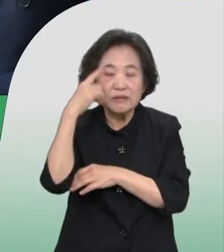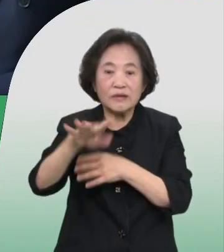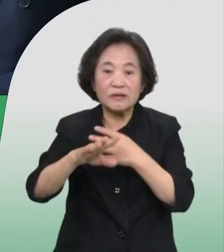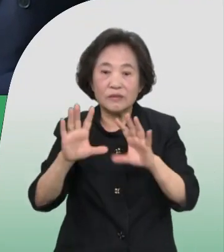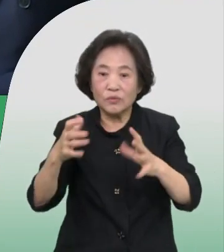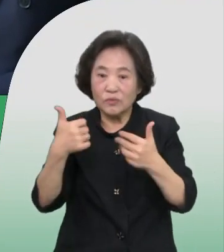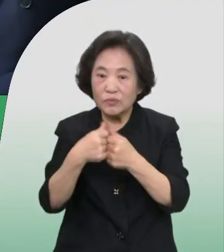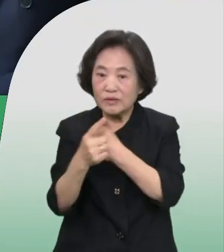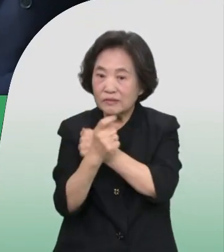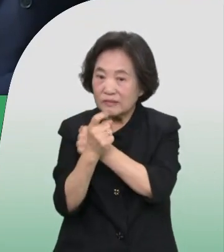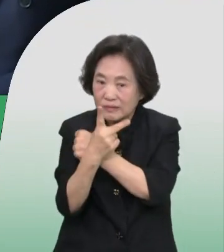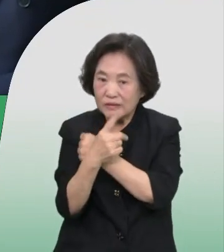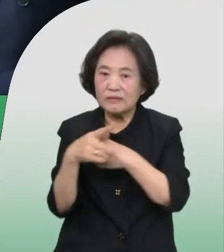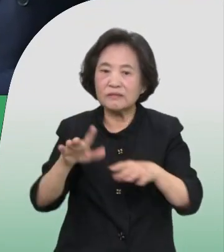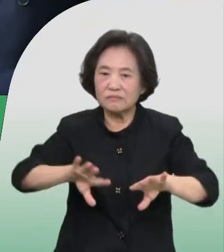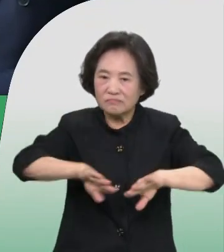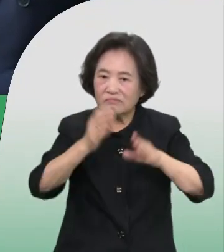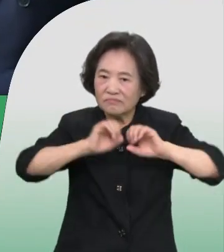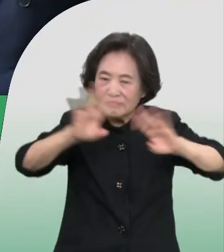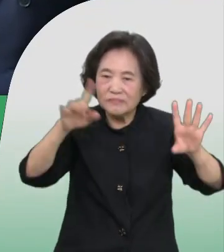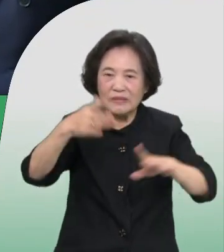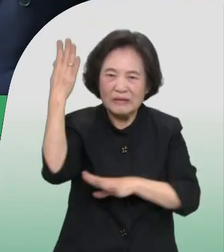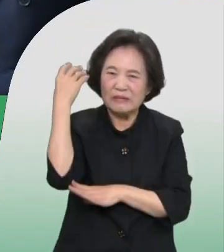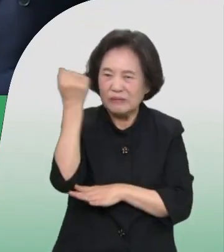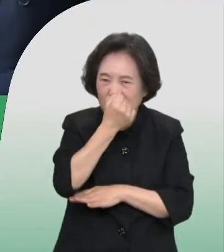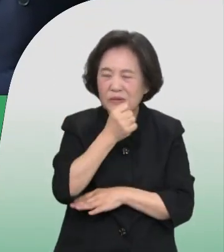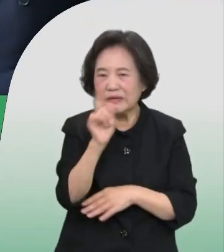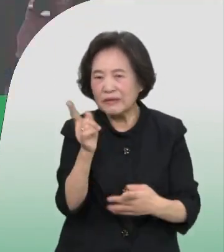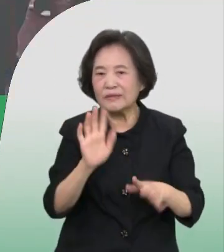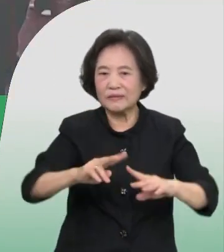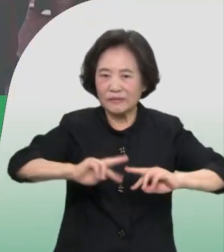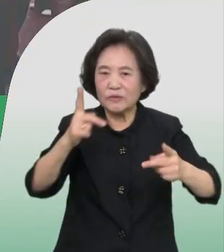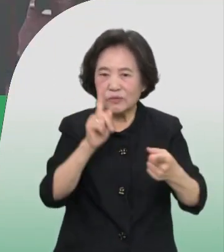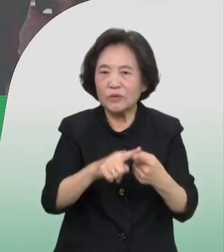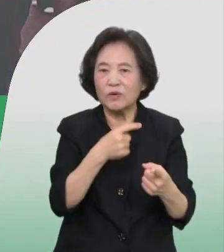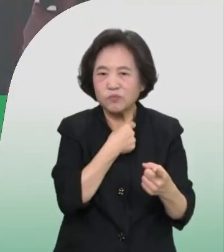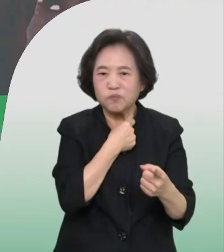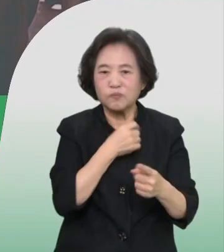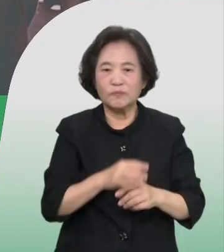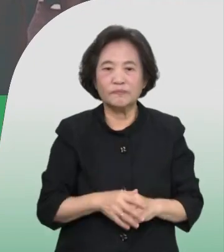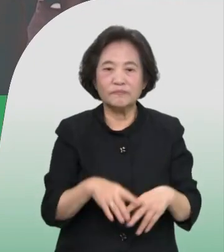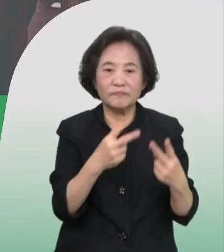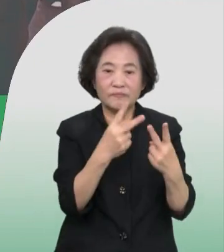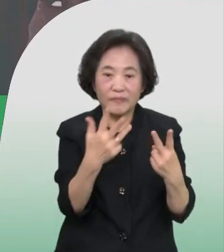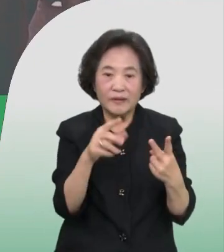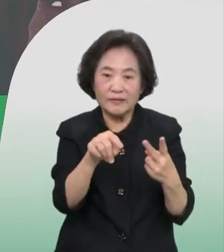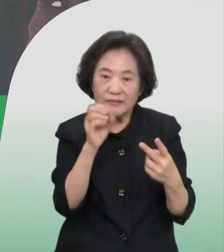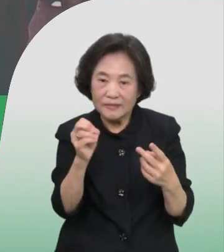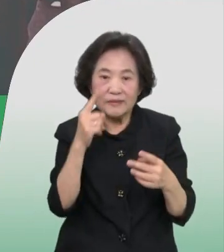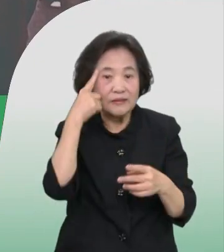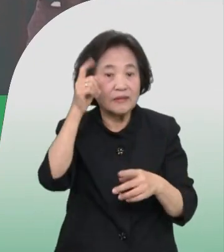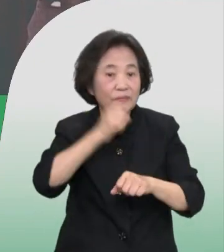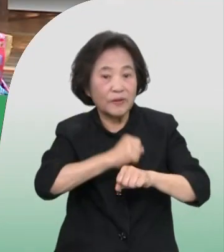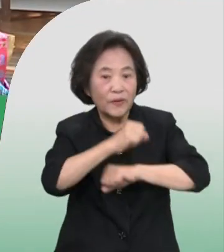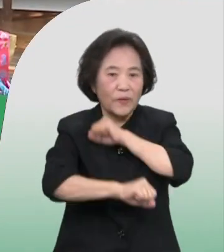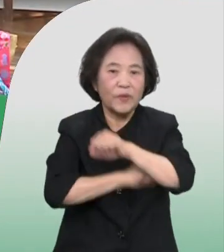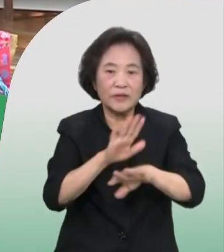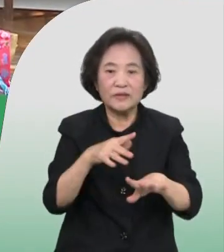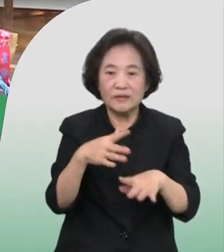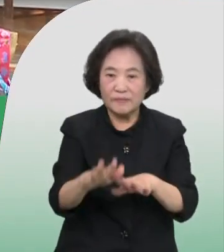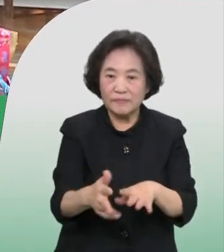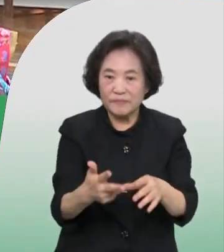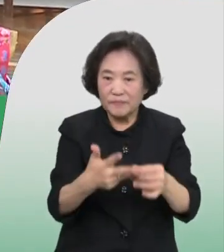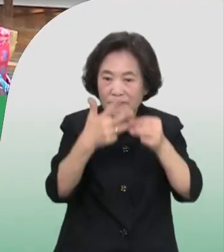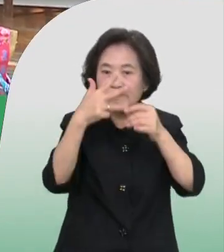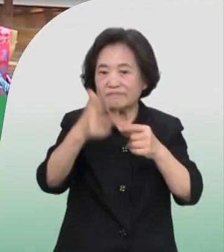出一个国会提出转型正义法案具体的时程。 二二八点零纪念行动今年竟然是第八